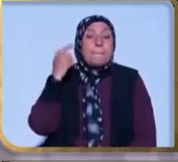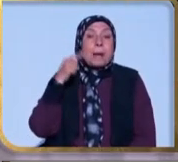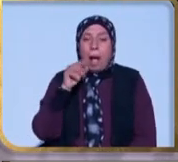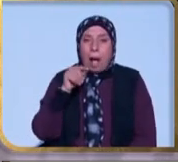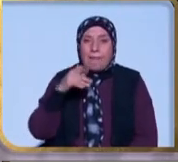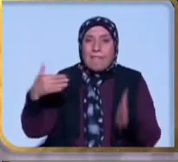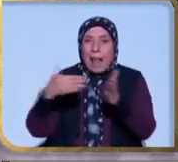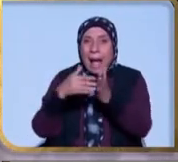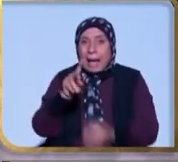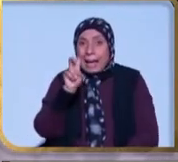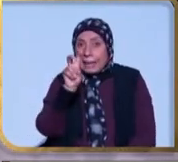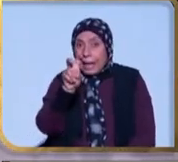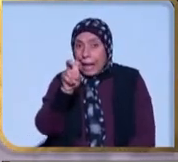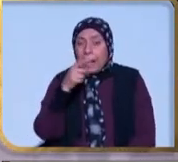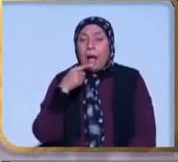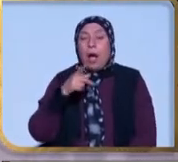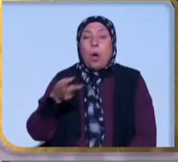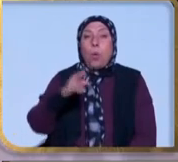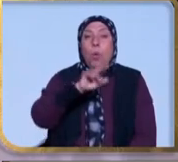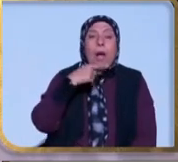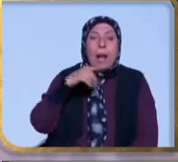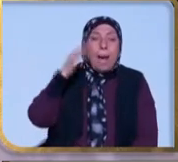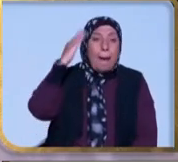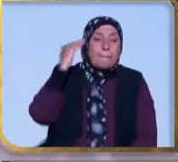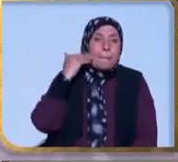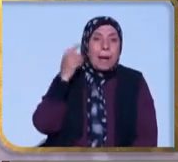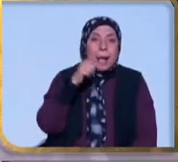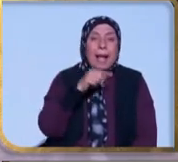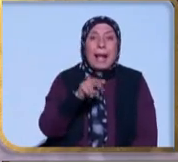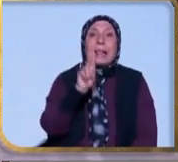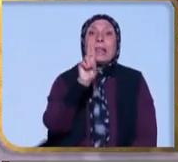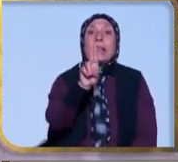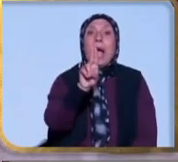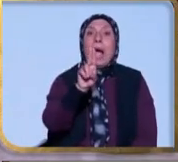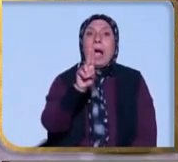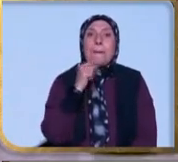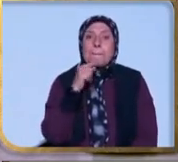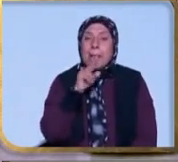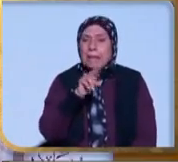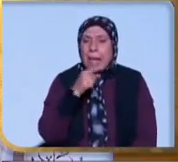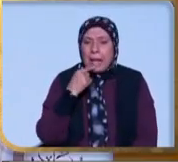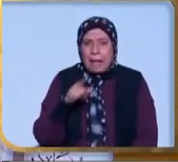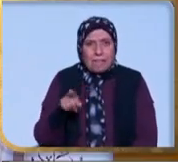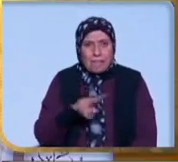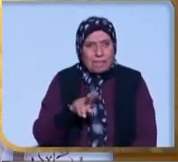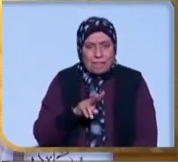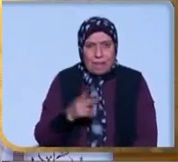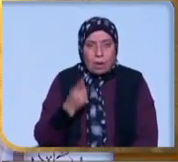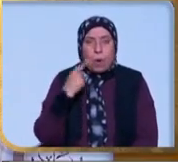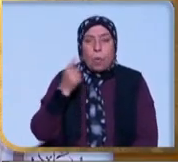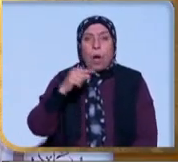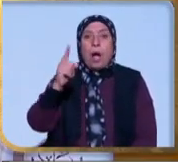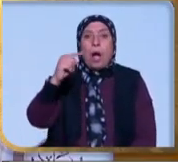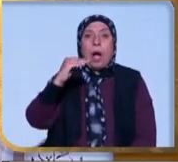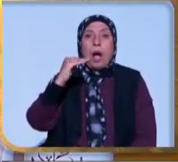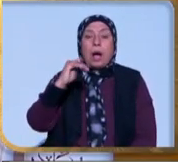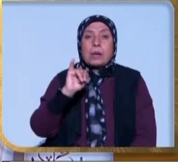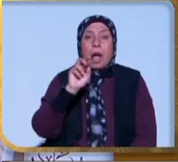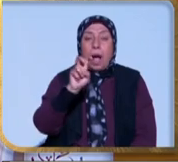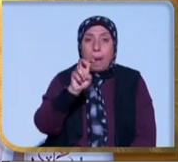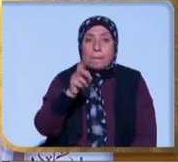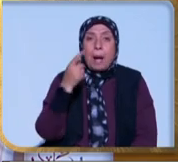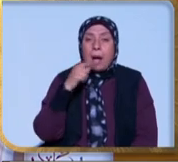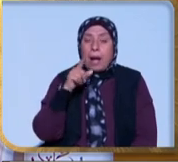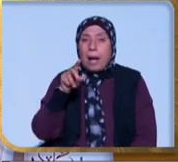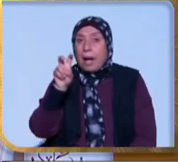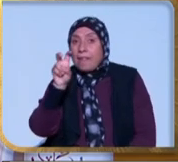أو امرأة بالتاء المفتوحة، وكذلك رحمة ورحمة، ليها كذا سؤال بس هنقول تباعا.